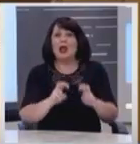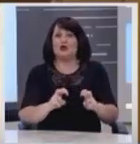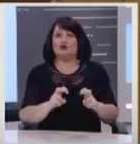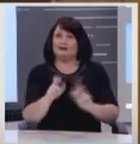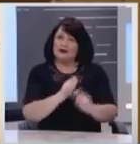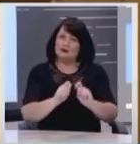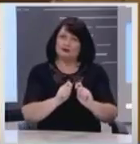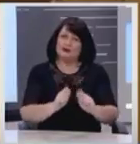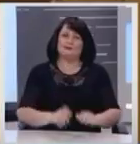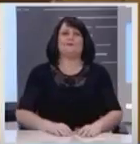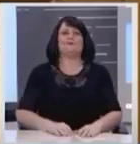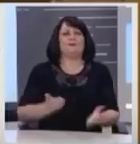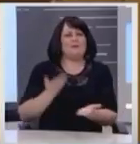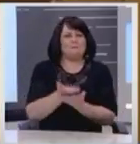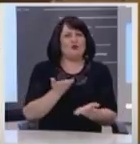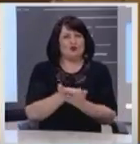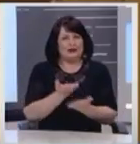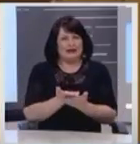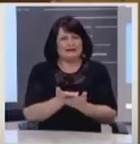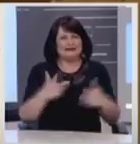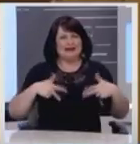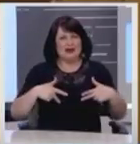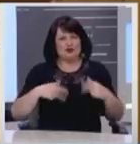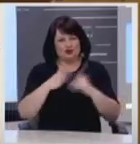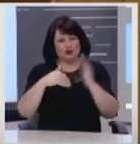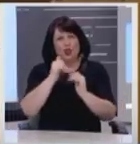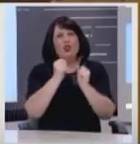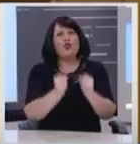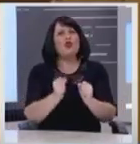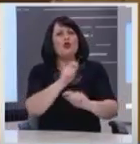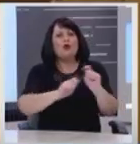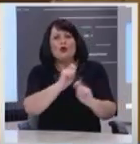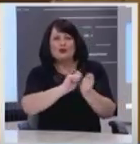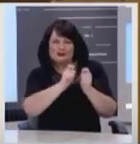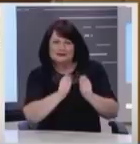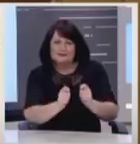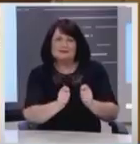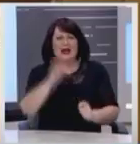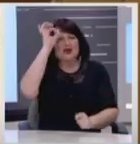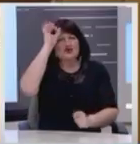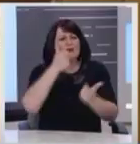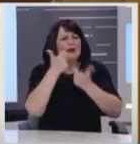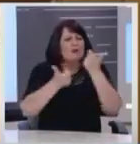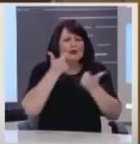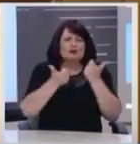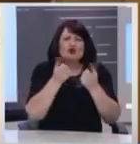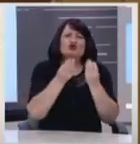Προτάσεις που μαζί με την αλλαγή στη δομή του κράτους, τα μέτρα αστυνόμευσης και τη συμμετοχή